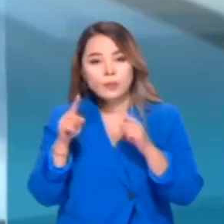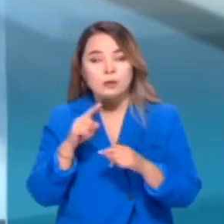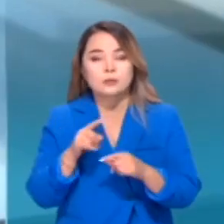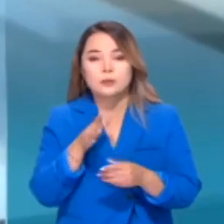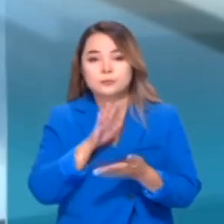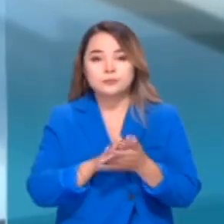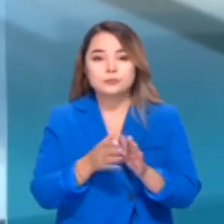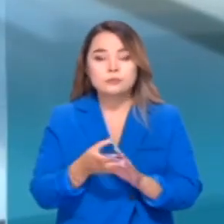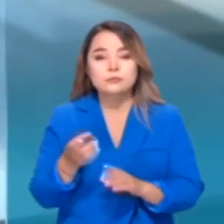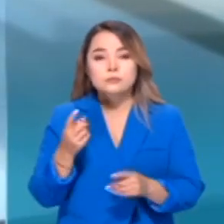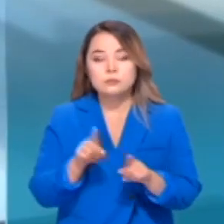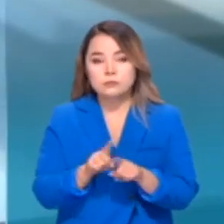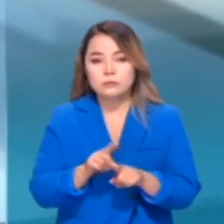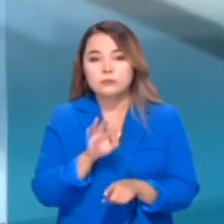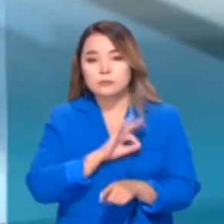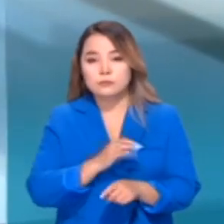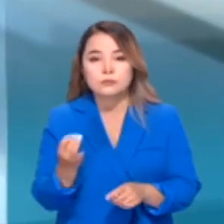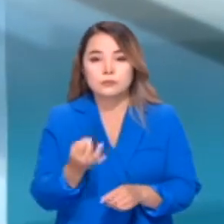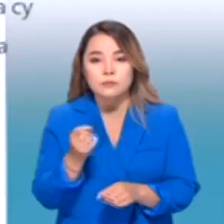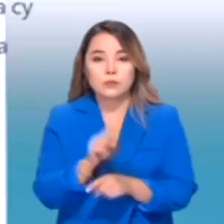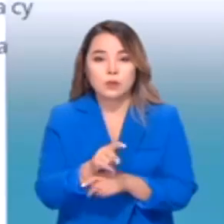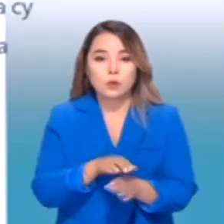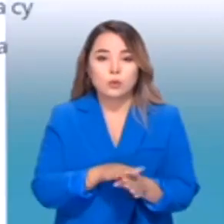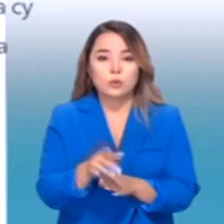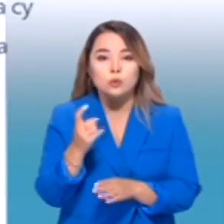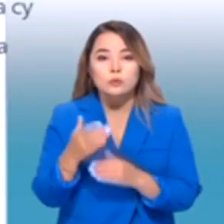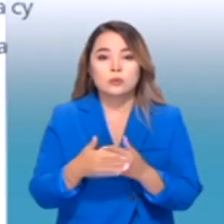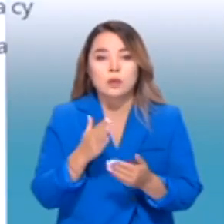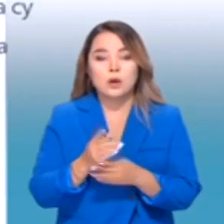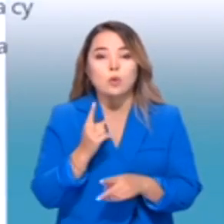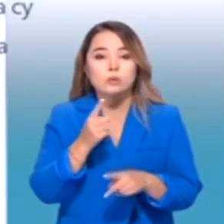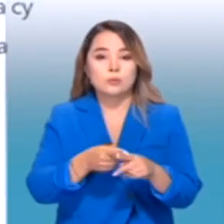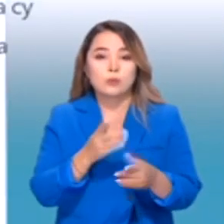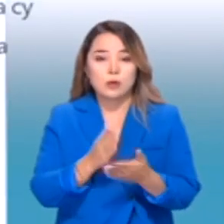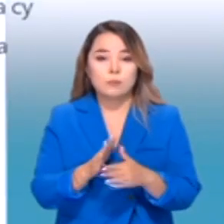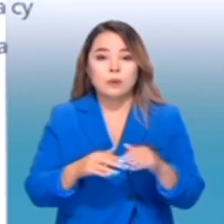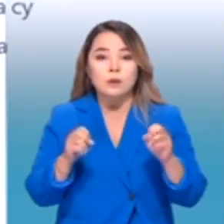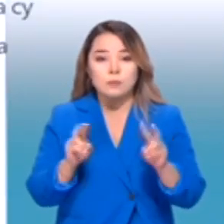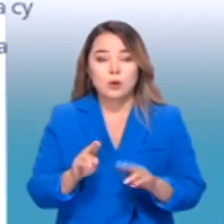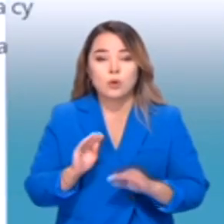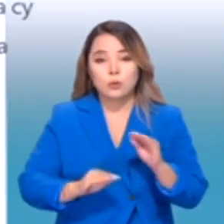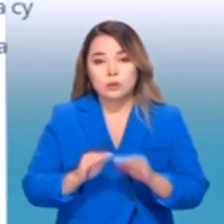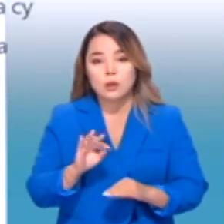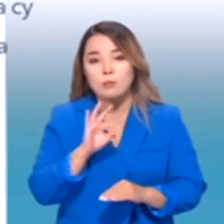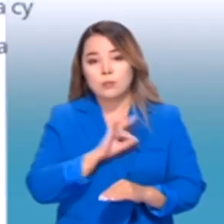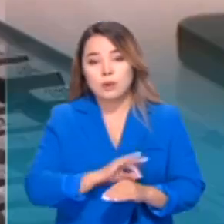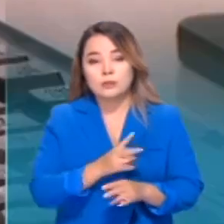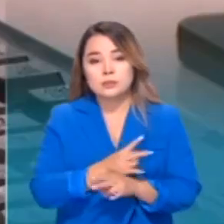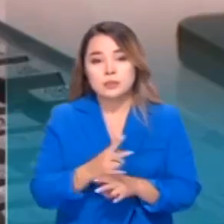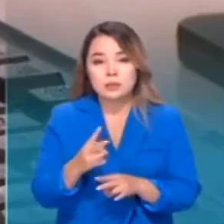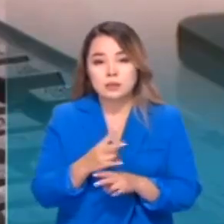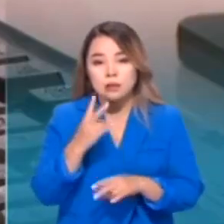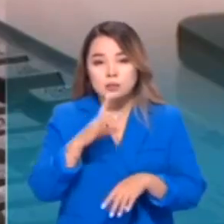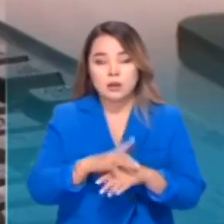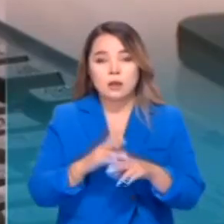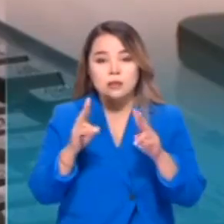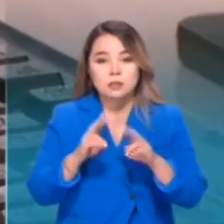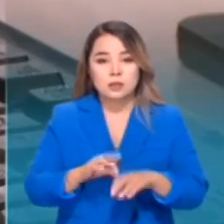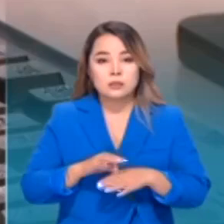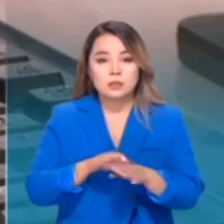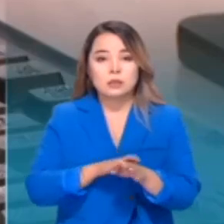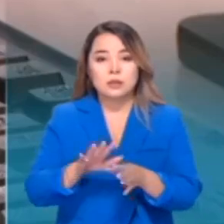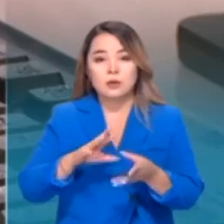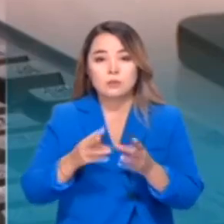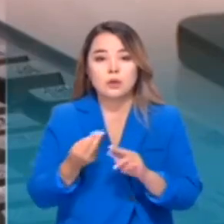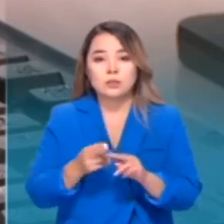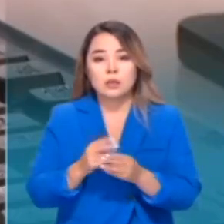сияқты көптеген салаларда қолданылады. Түрлі тапсырма орындай алады. 100-ден астам қосымша бар. Ал мамандар бұл құралдардың пайдасы мен зиянын зерттеп келеді. Тіпті жеке